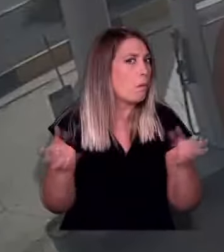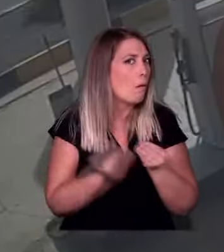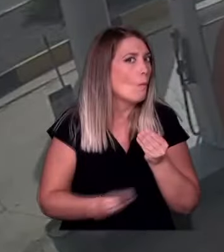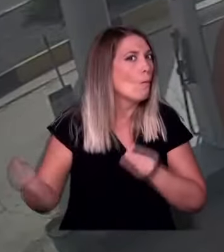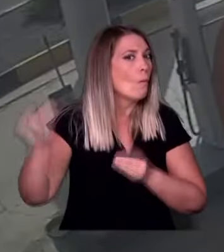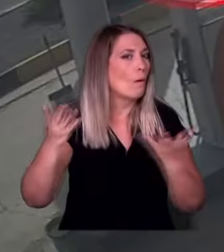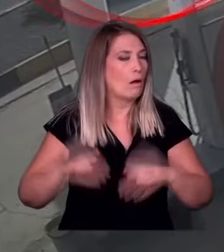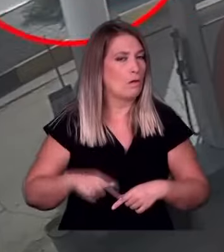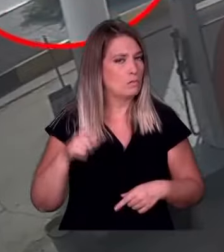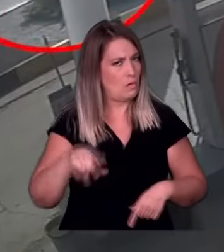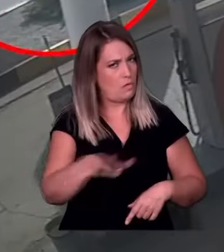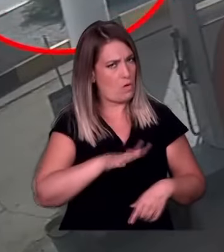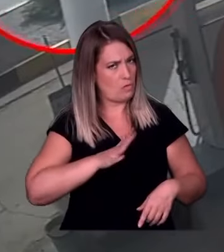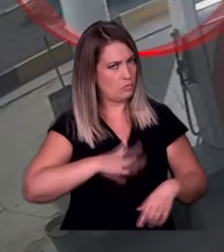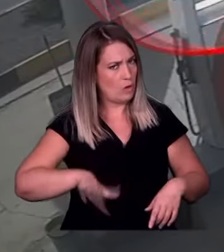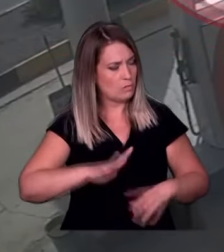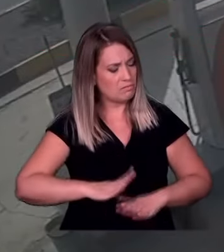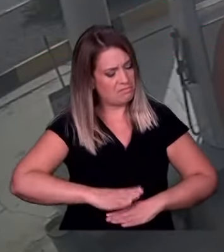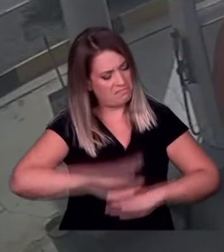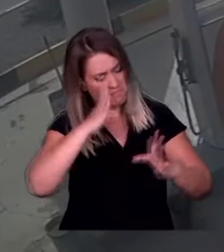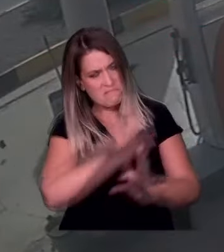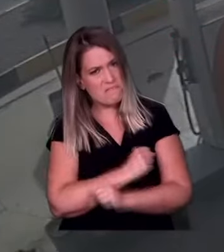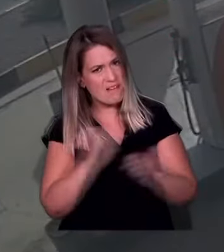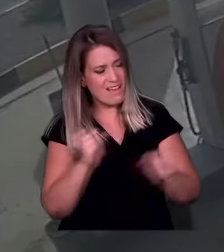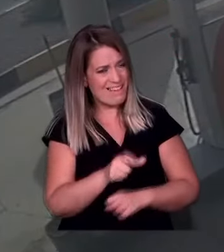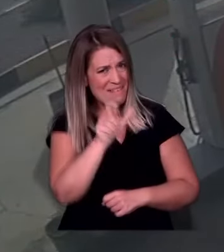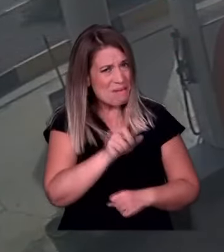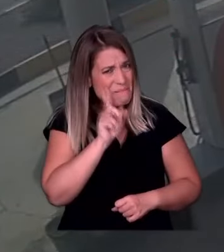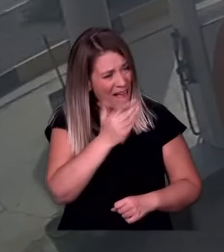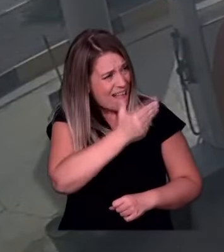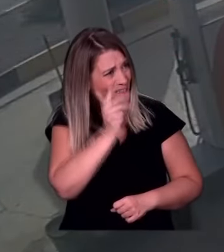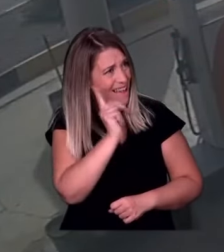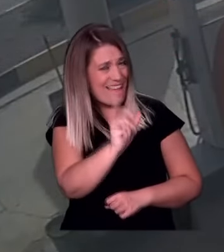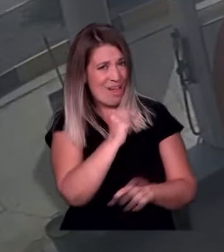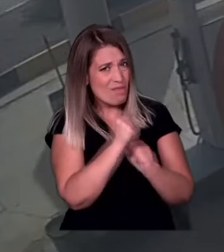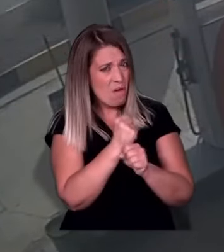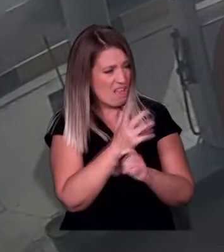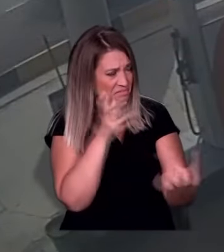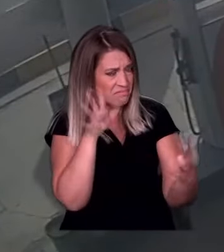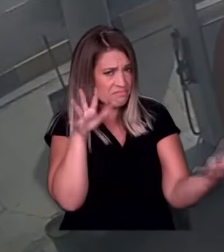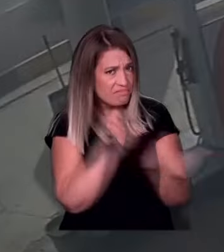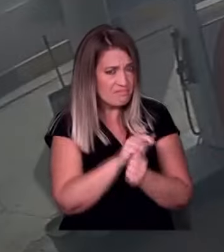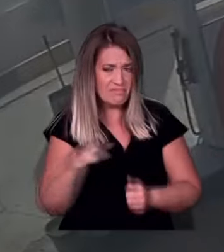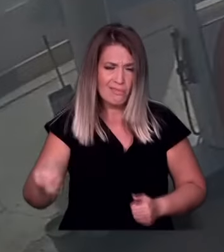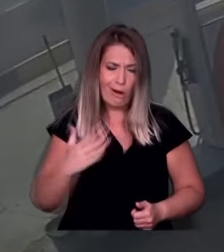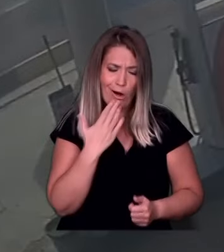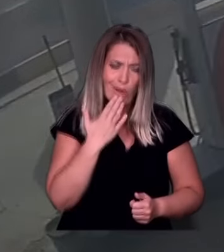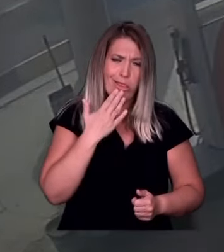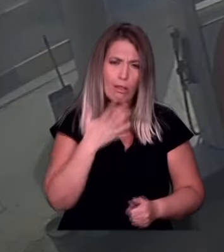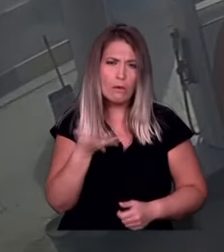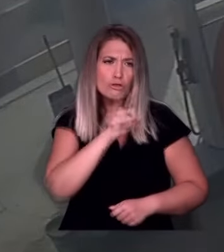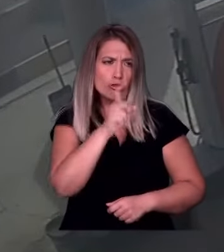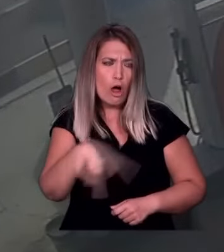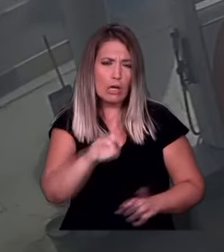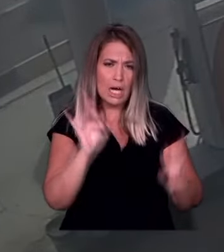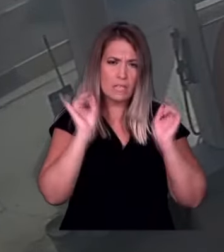έχει ξεχυλήσει στην περιοχή. Για μια μητέρα που σκοτώθηκε τόσο άδικα και αναπάντεχα. Για τις ανθρώπινες ζωές που παίζονται κορώνα γράμματα καθημερινά.